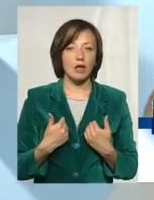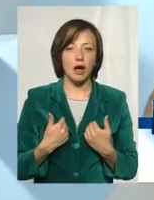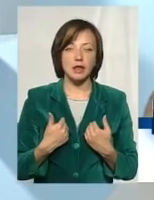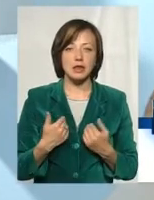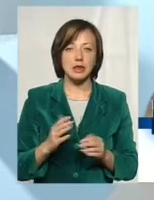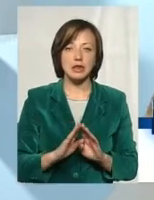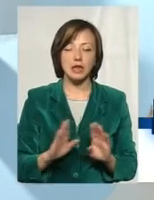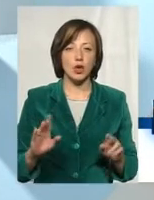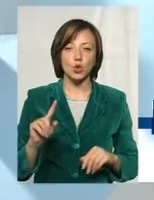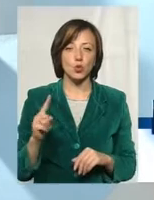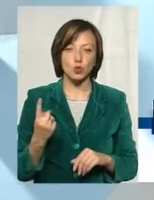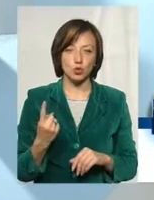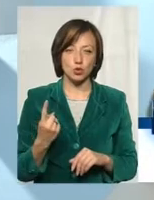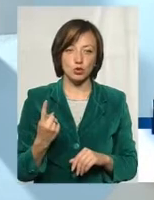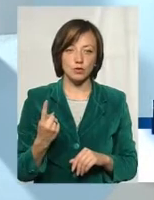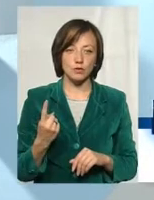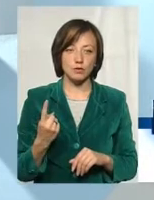дуже так